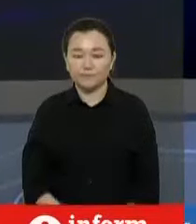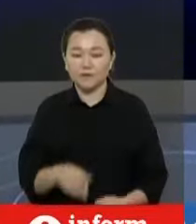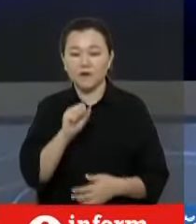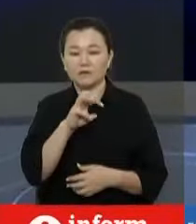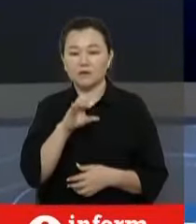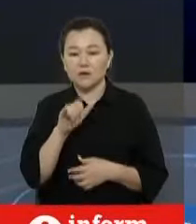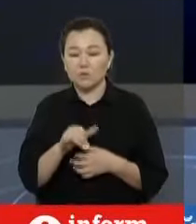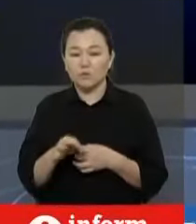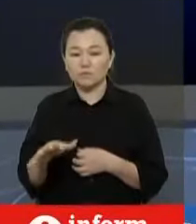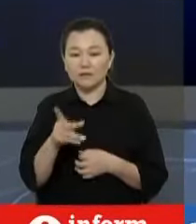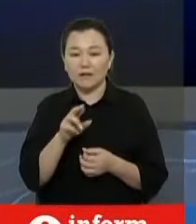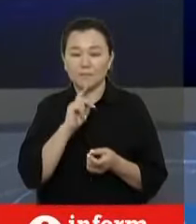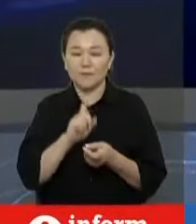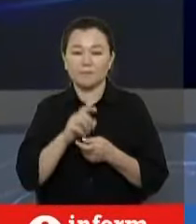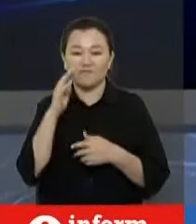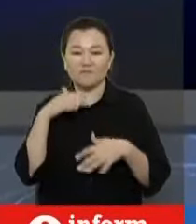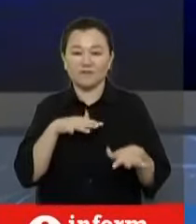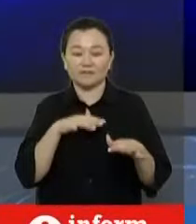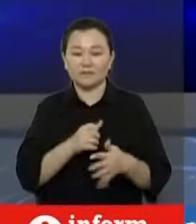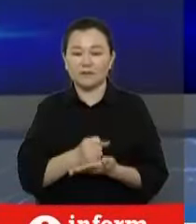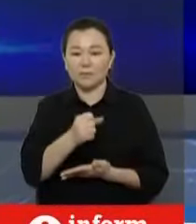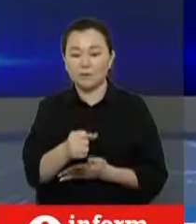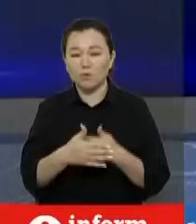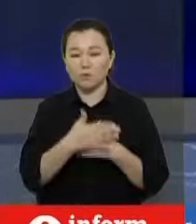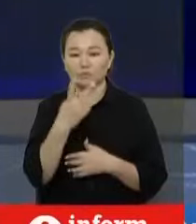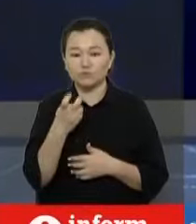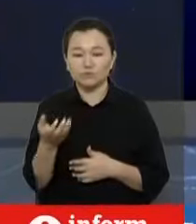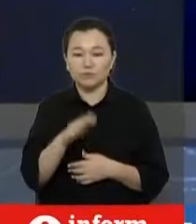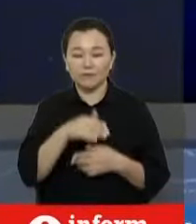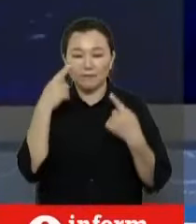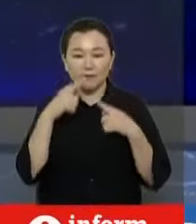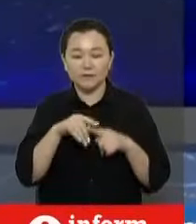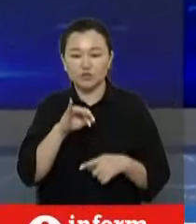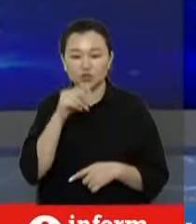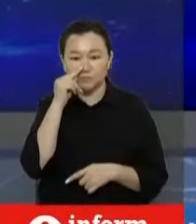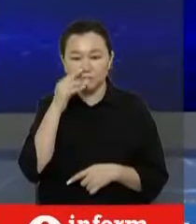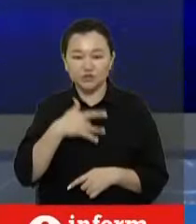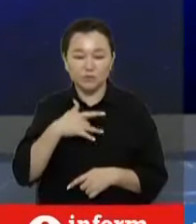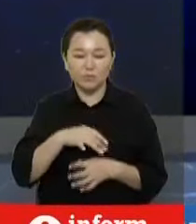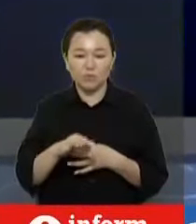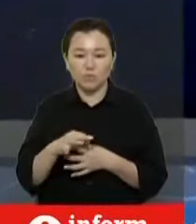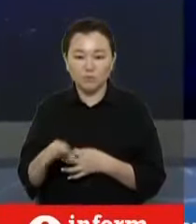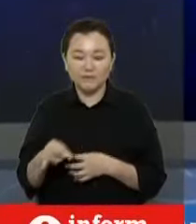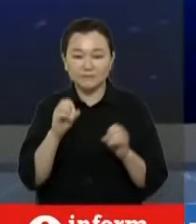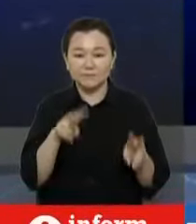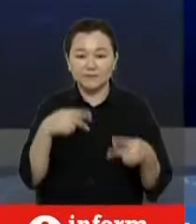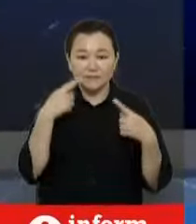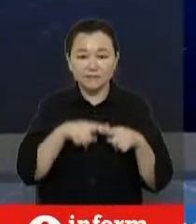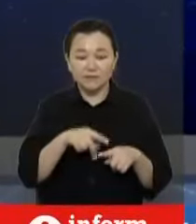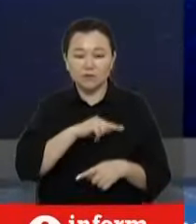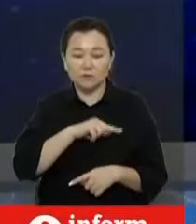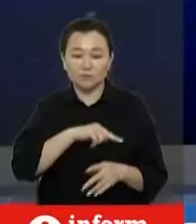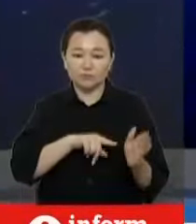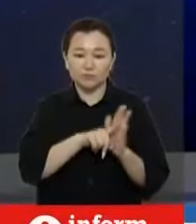В Атыраускую область для борьбы с паводками направлено около 200 единиц техники из Шымкента и Жамбылской области. Спецтехника задействована